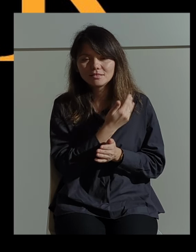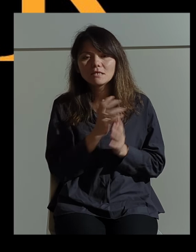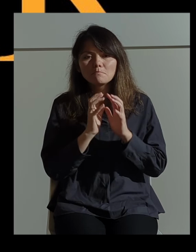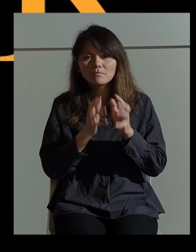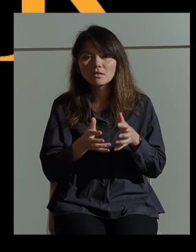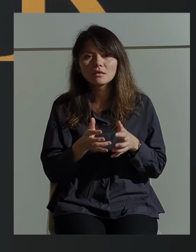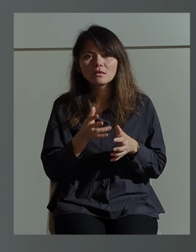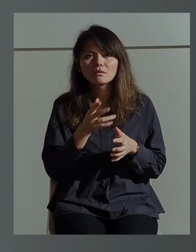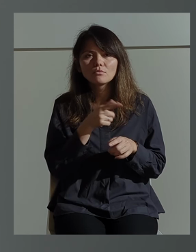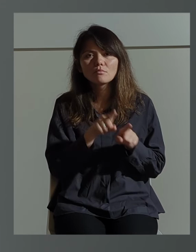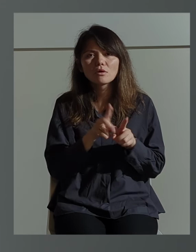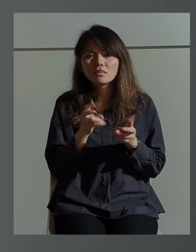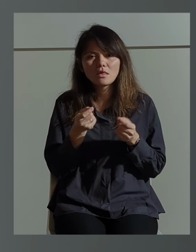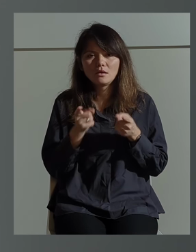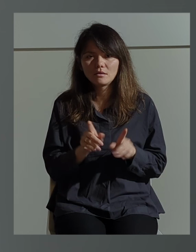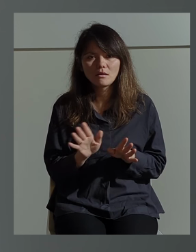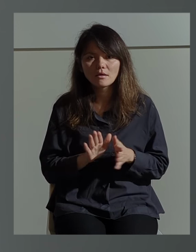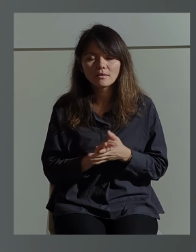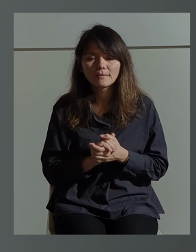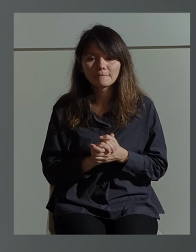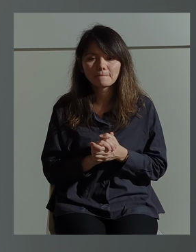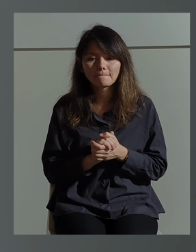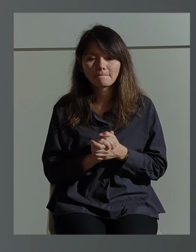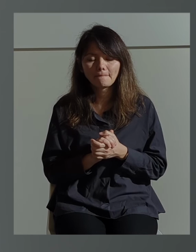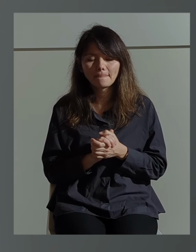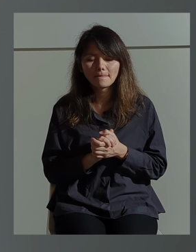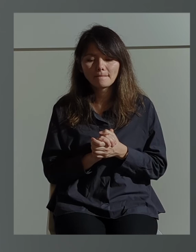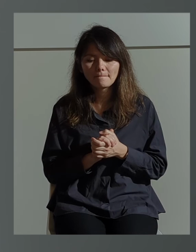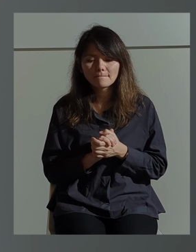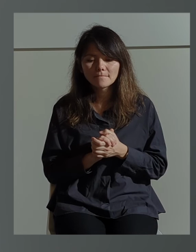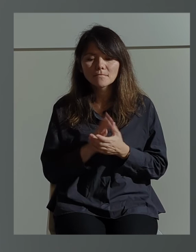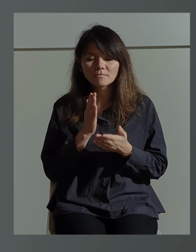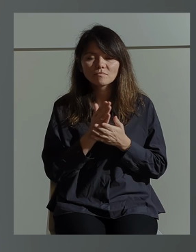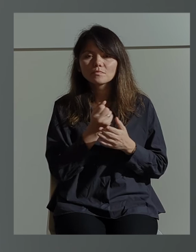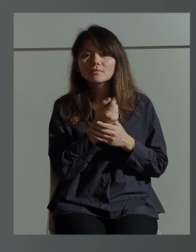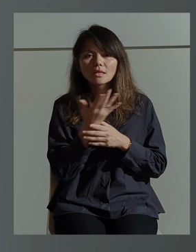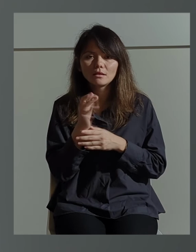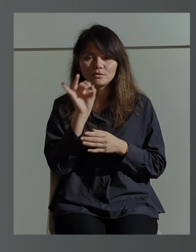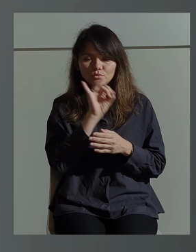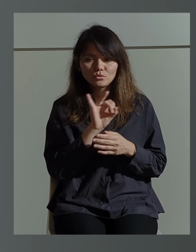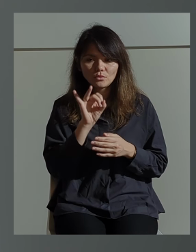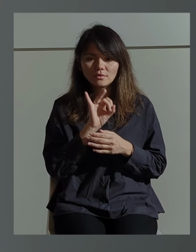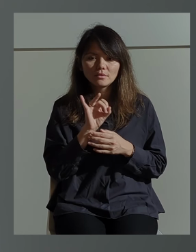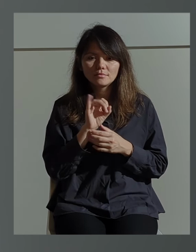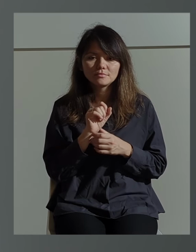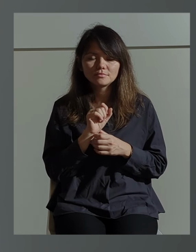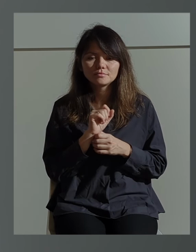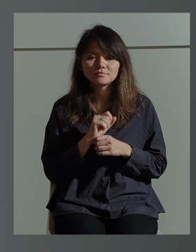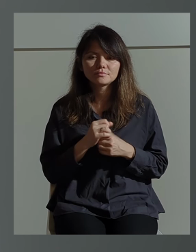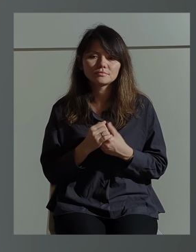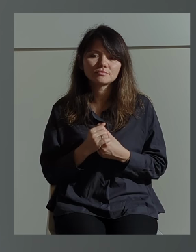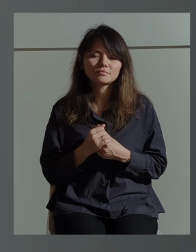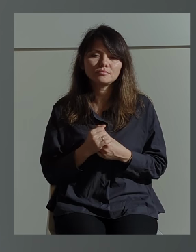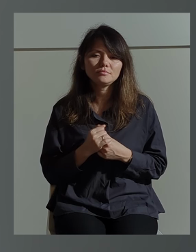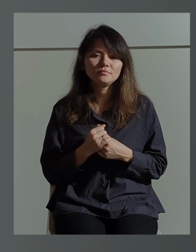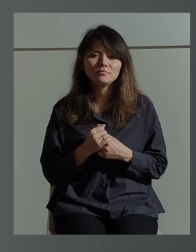такой уж и нереальный несколь историй например то что